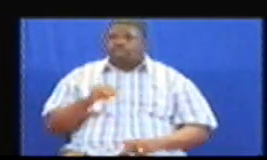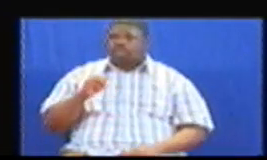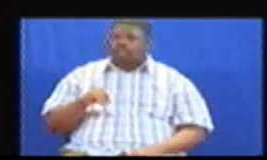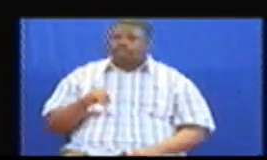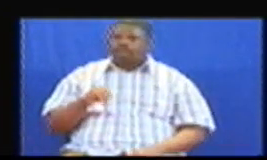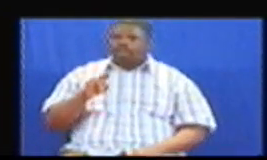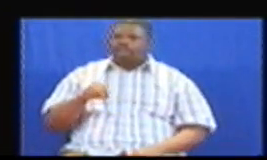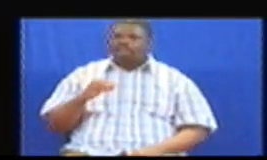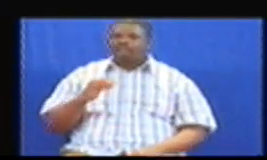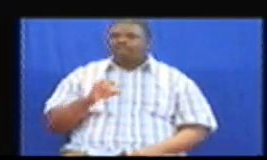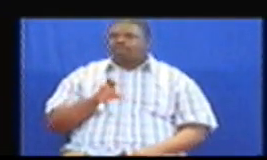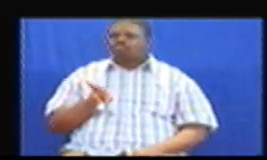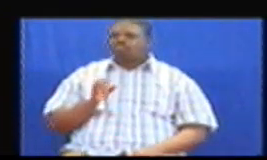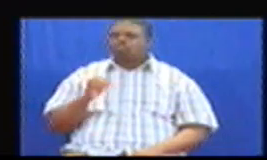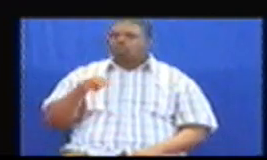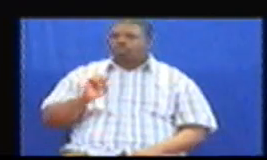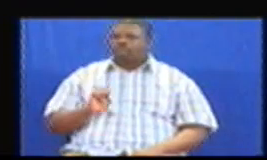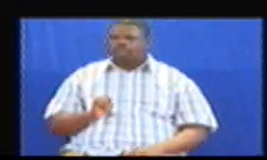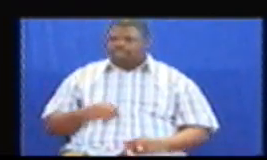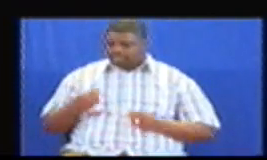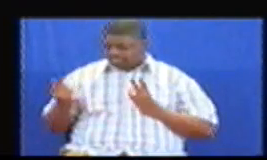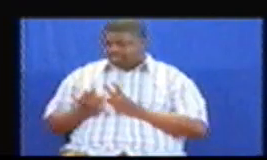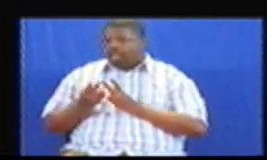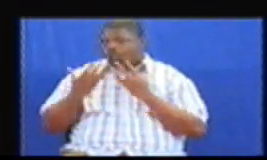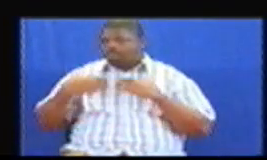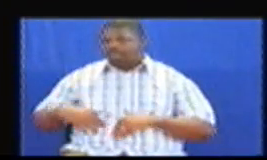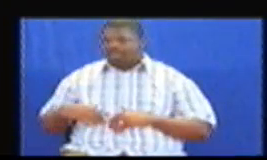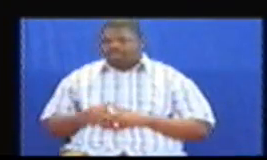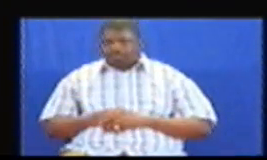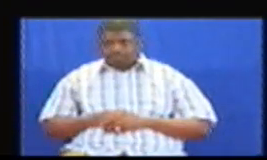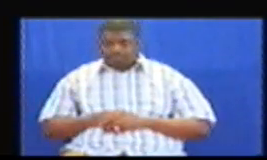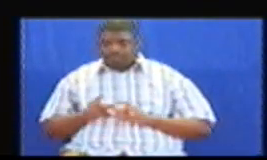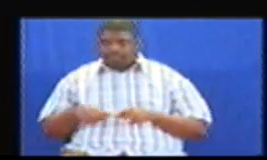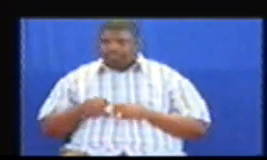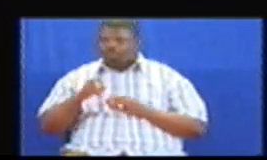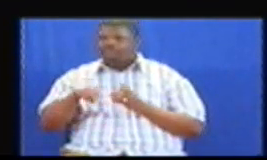sare. Lakini bado walikuwa na supplementary mbili.